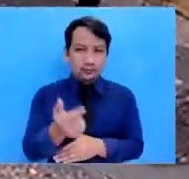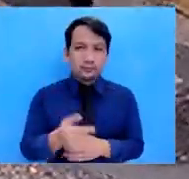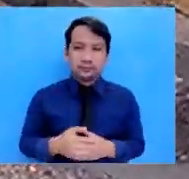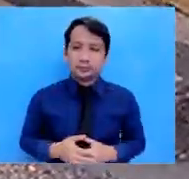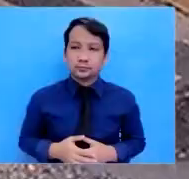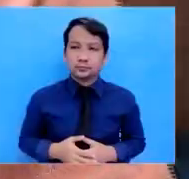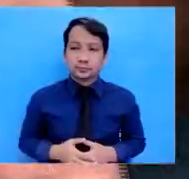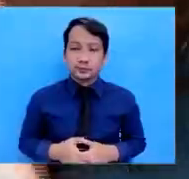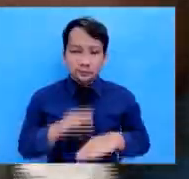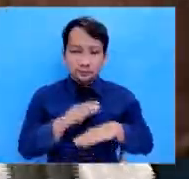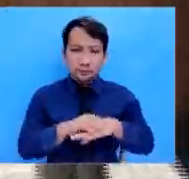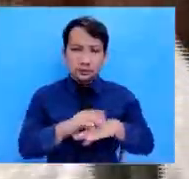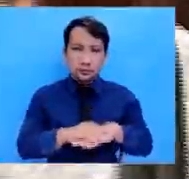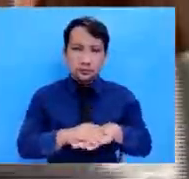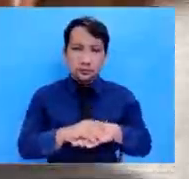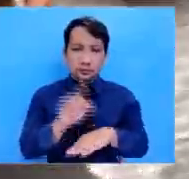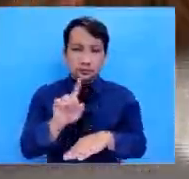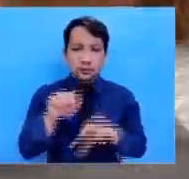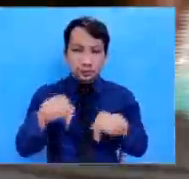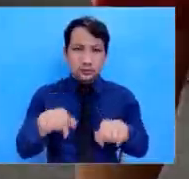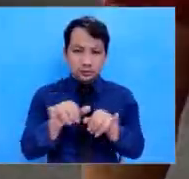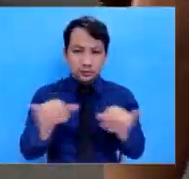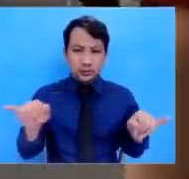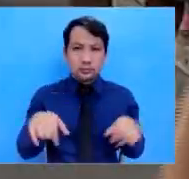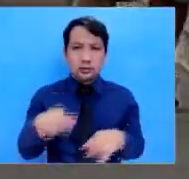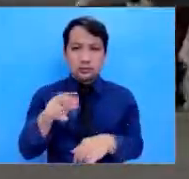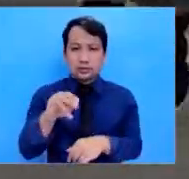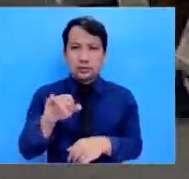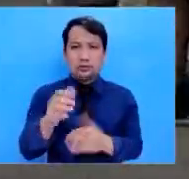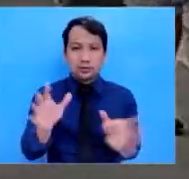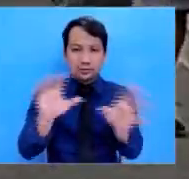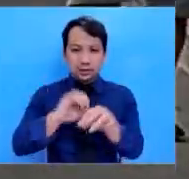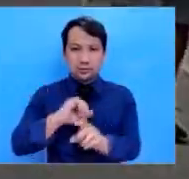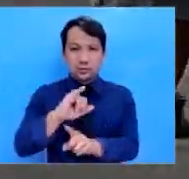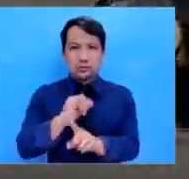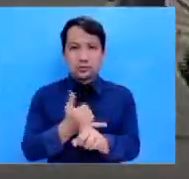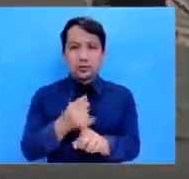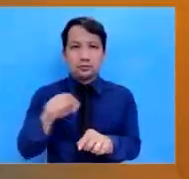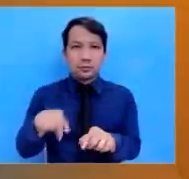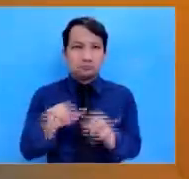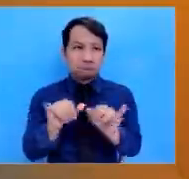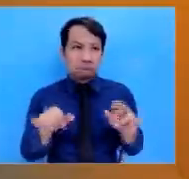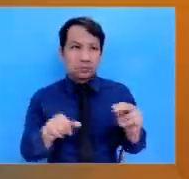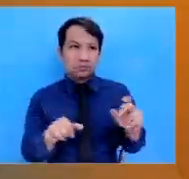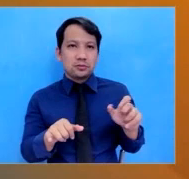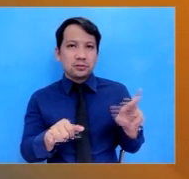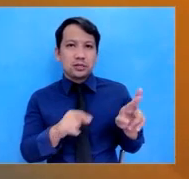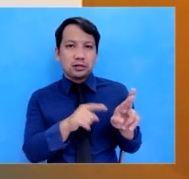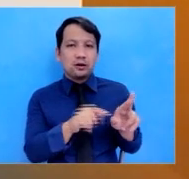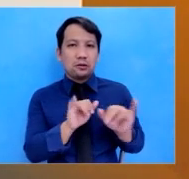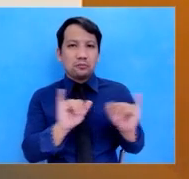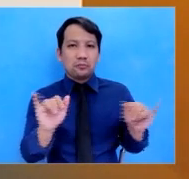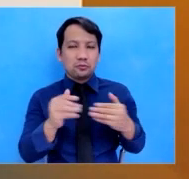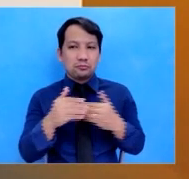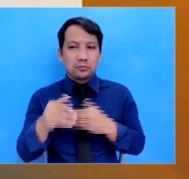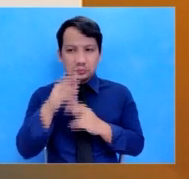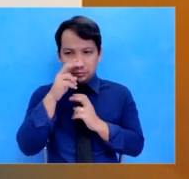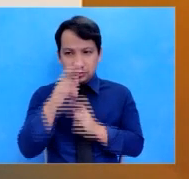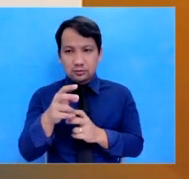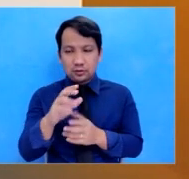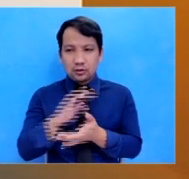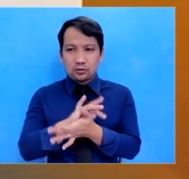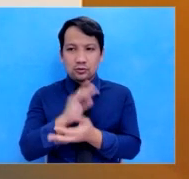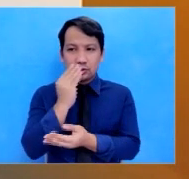Alert Level 1 pa rin sa Metro Manila hanggang matapos ang buwan. At bukod sa NCR, nasa mas maluwag na ring restriction kontra COVID